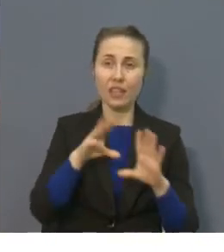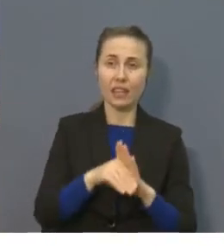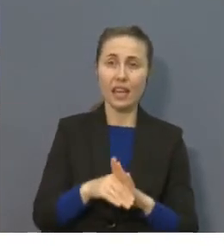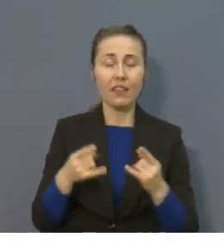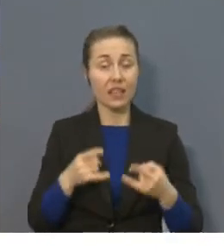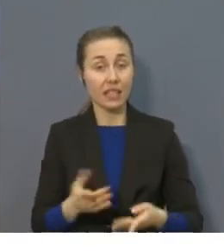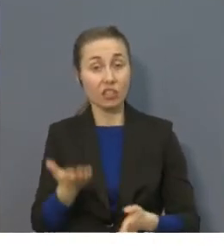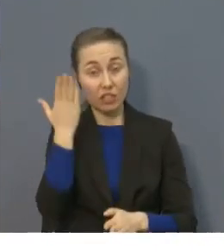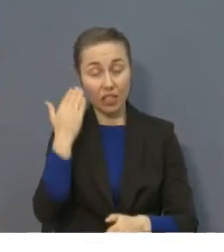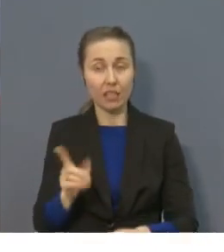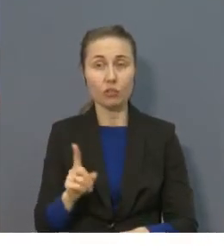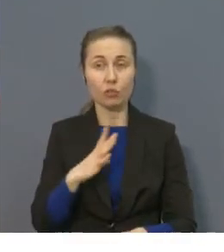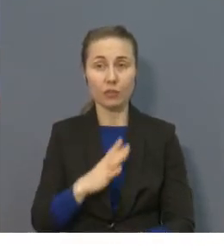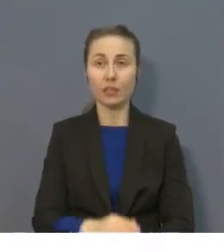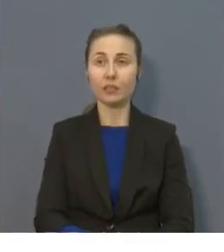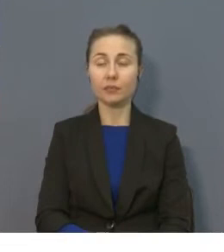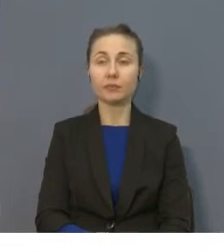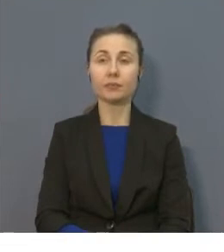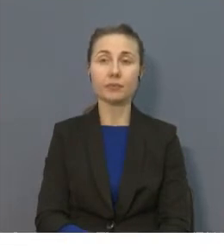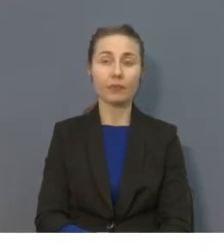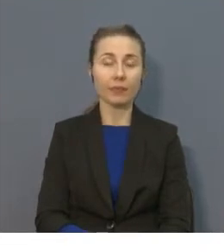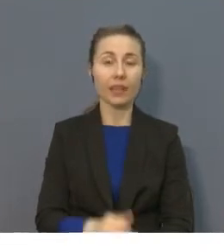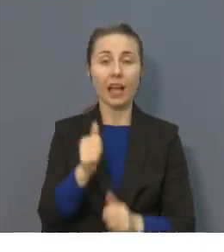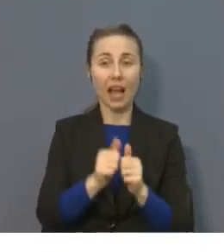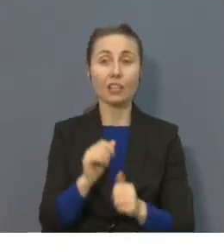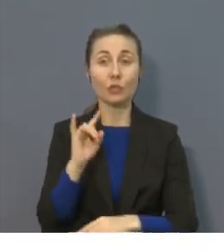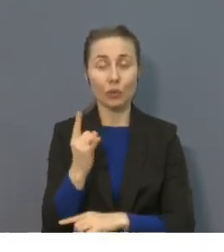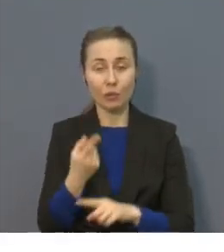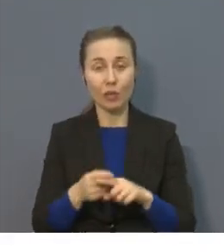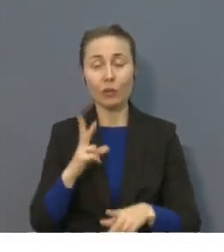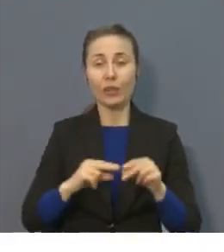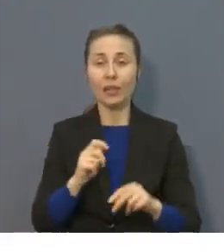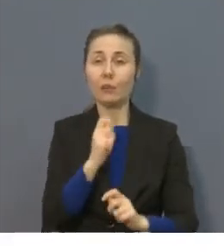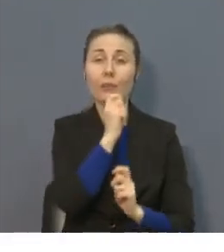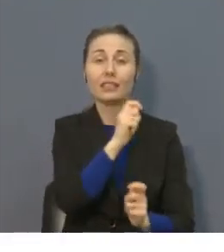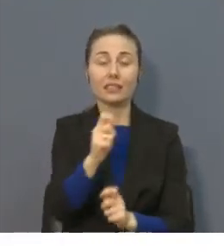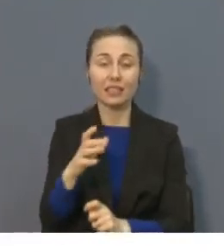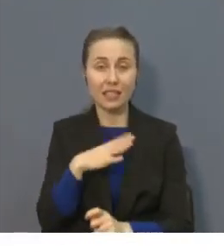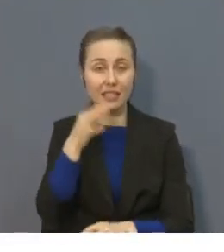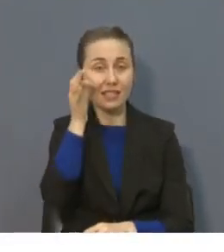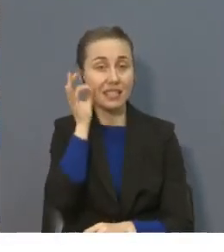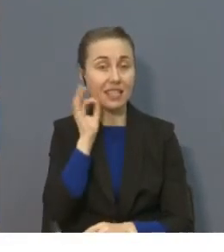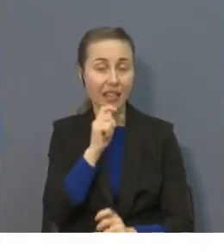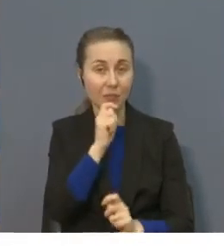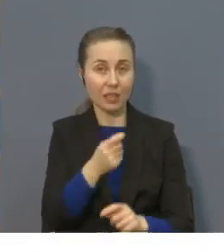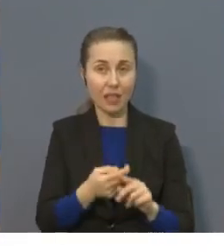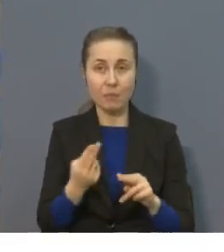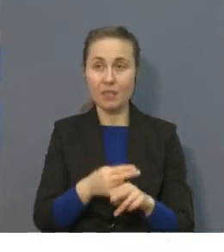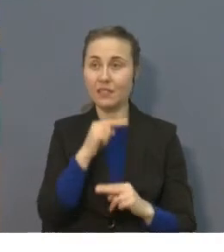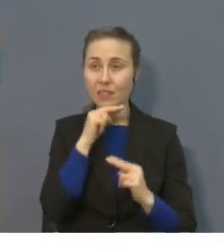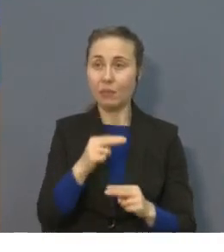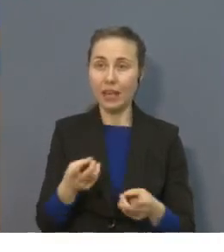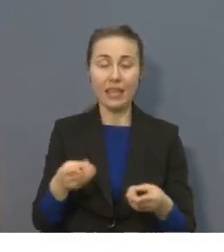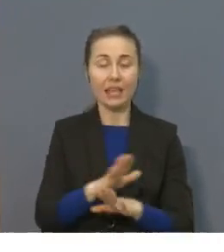Орта мектепте 137 оқушы білім алады. Декада аясында оқушылар мен ұстаздарға тәтті сыйлықтар үлестірілді. Тұрғындар ұйымдастырушылар